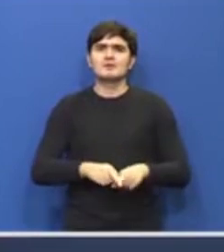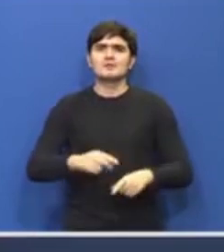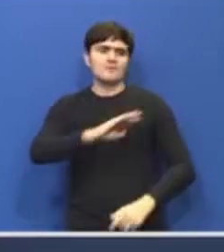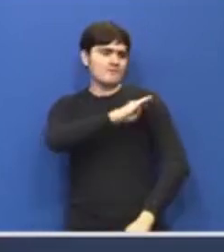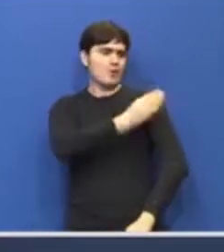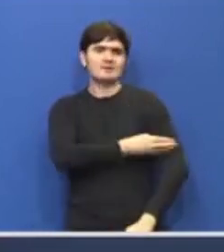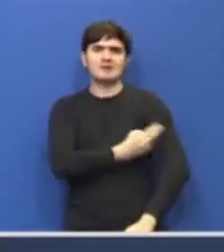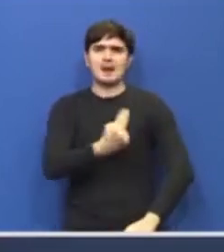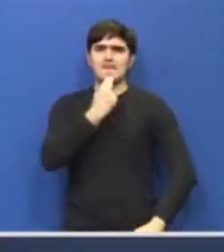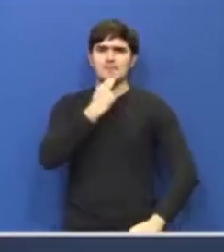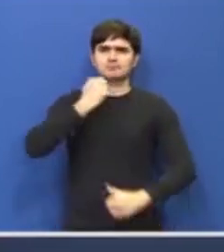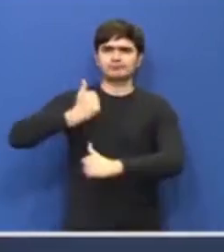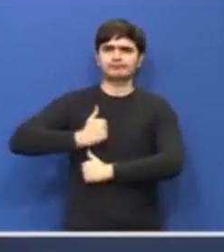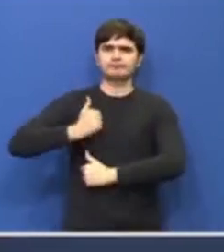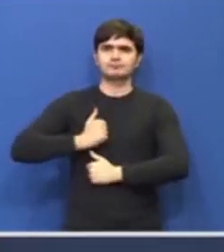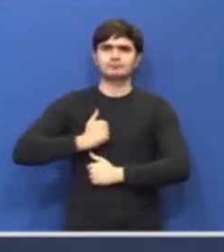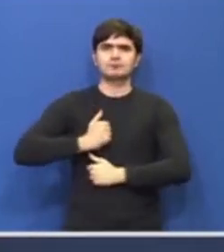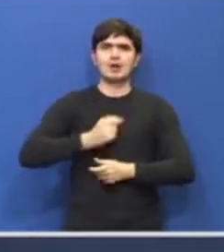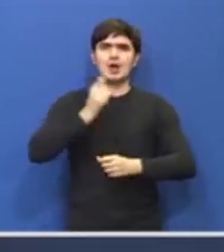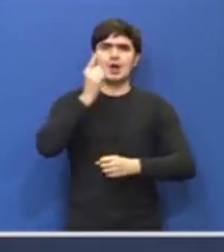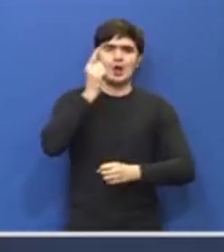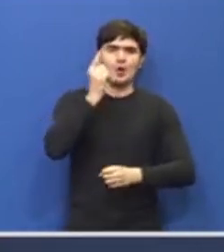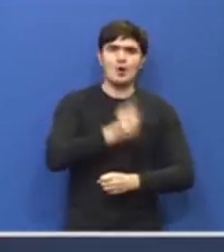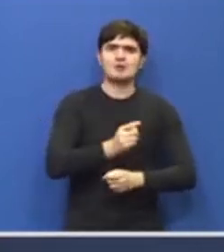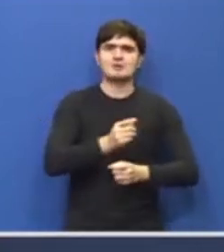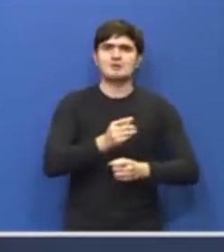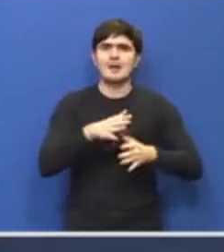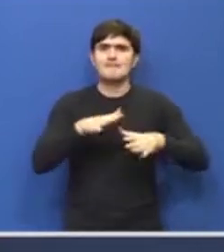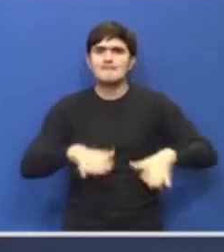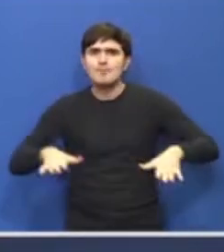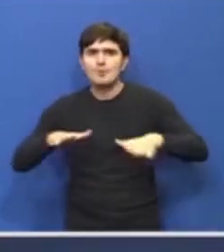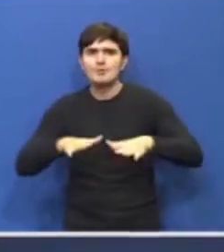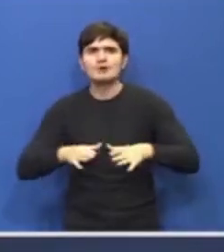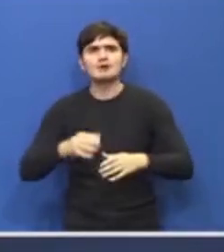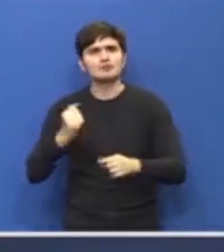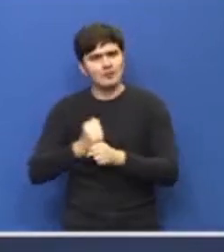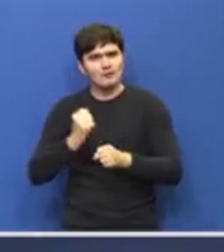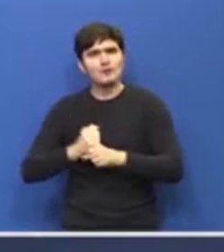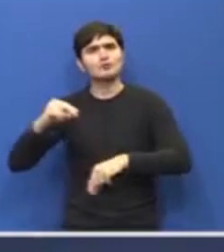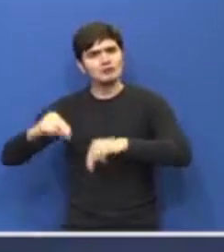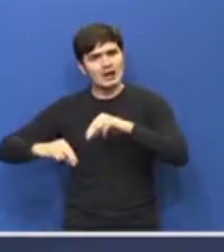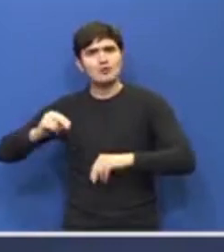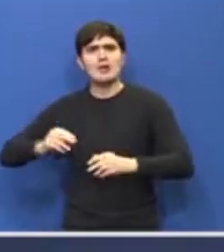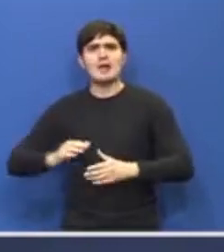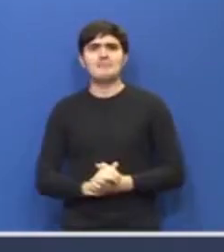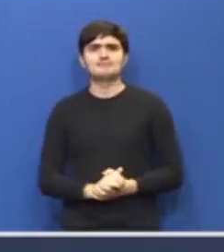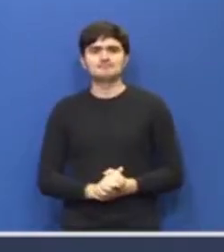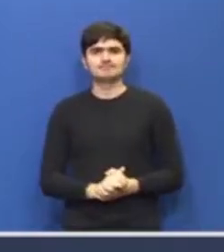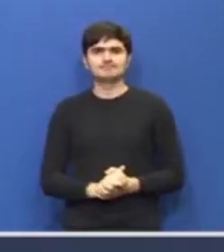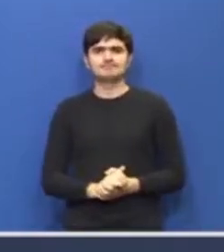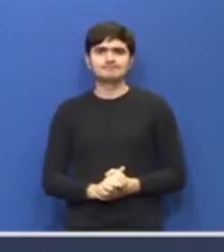și-au desfășurat activitatea și și-au făcut datoria în această situație.